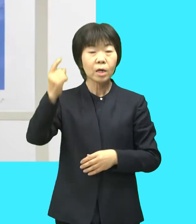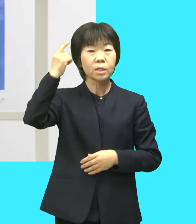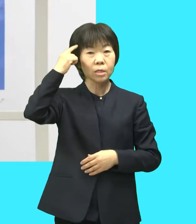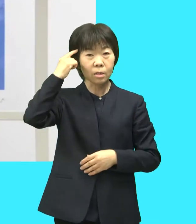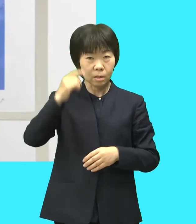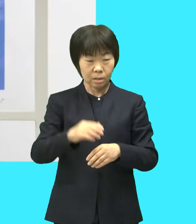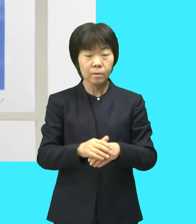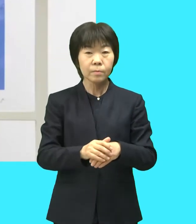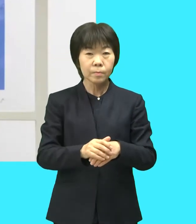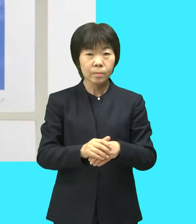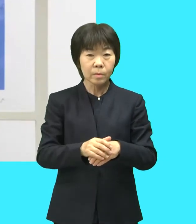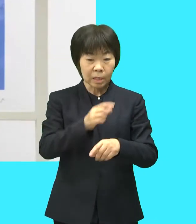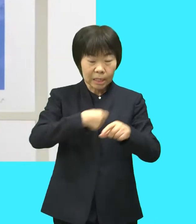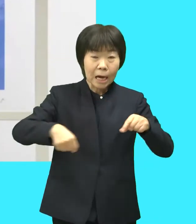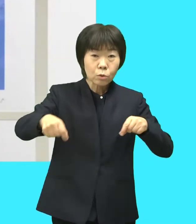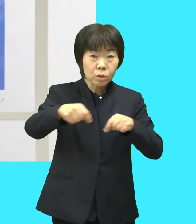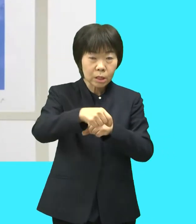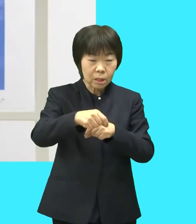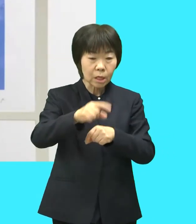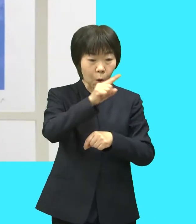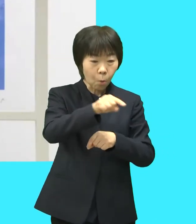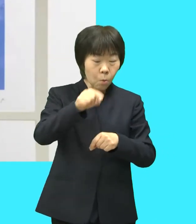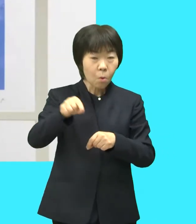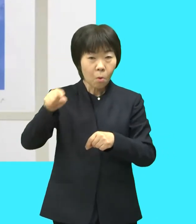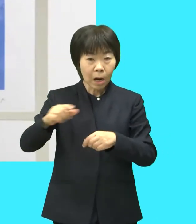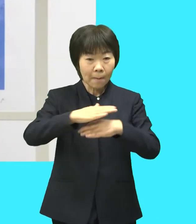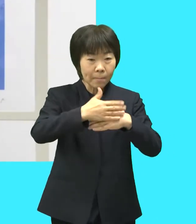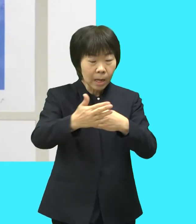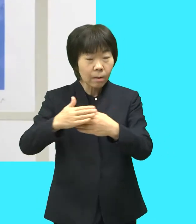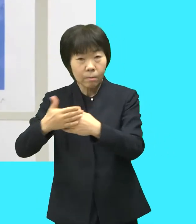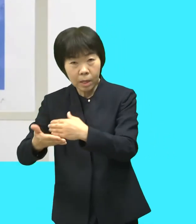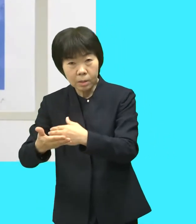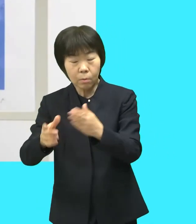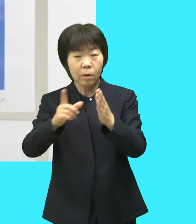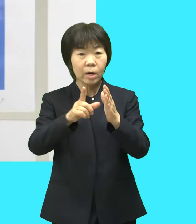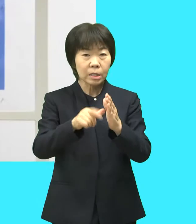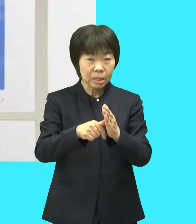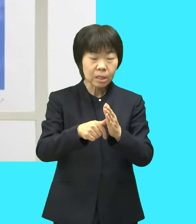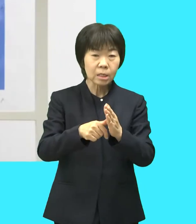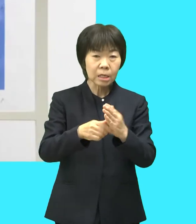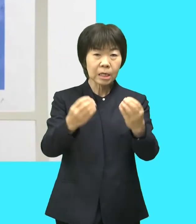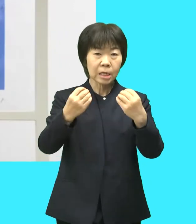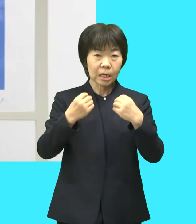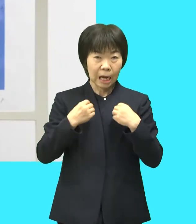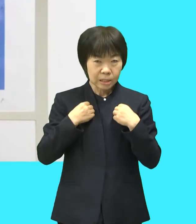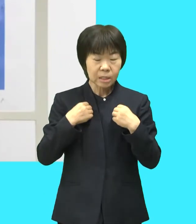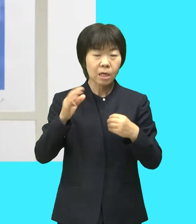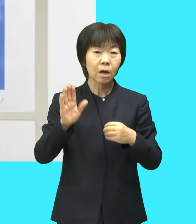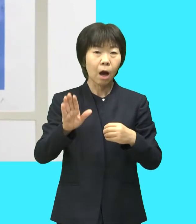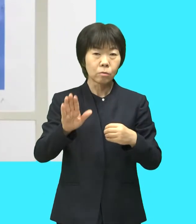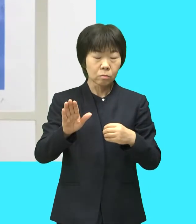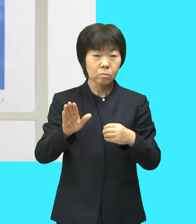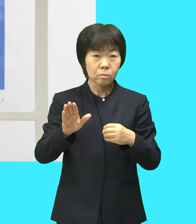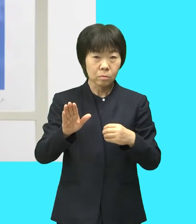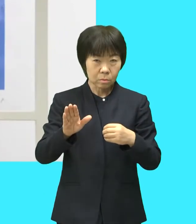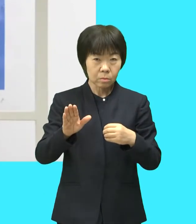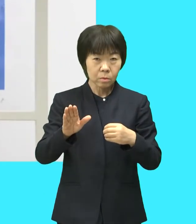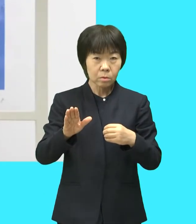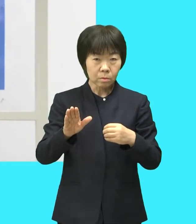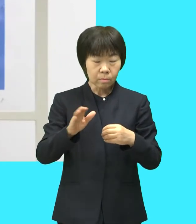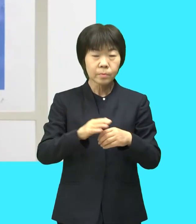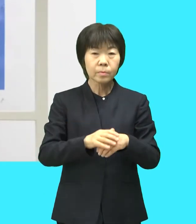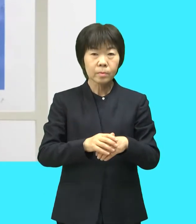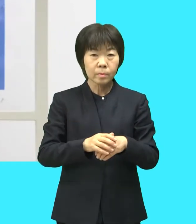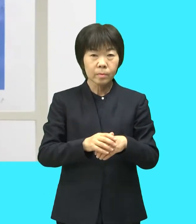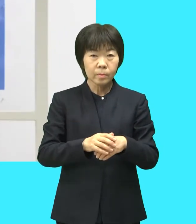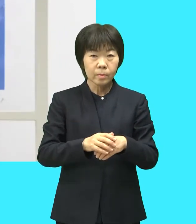感であります。で、逆にそれが欠けてしまうとどうしても一定程度感染があり得るということがございます